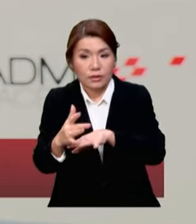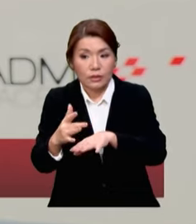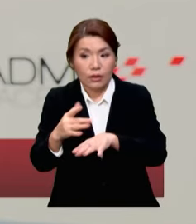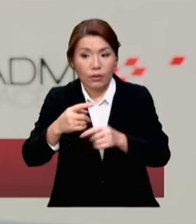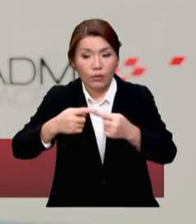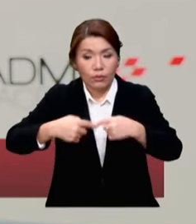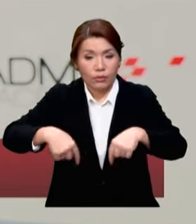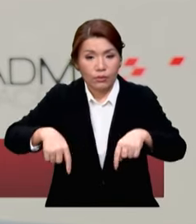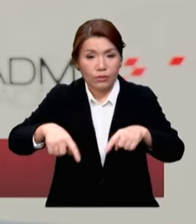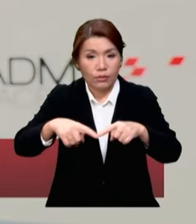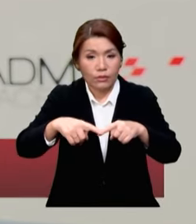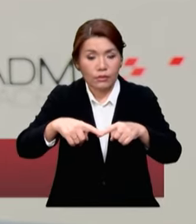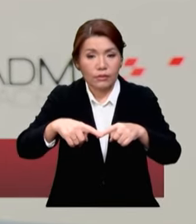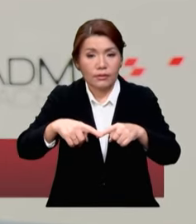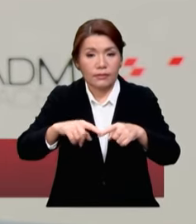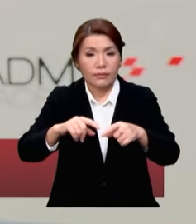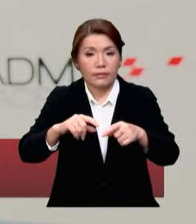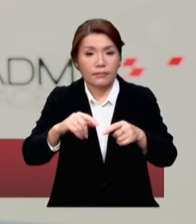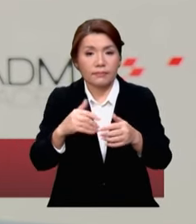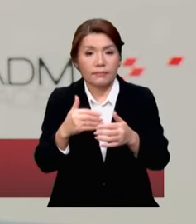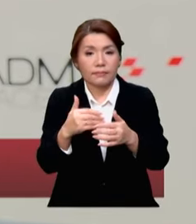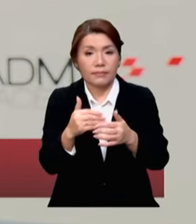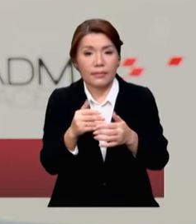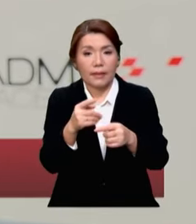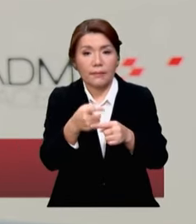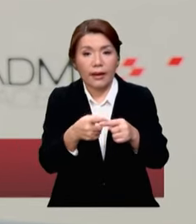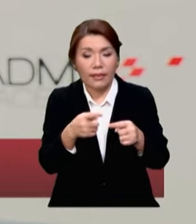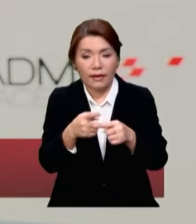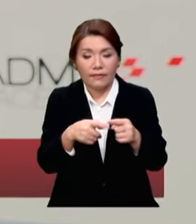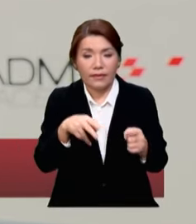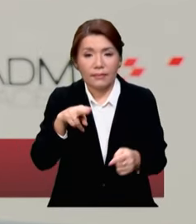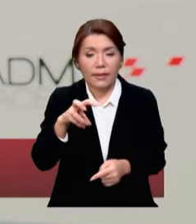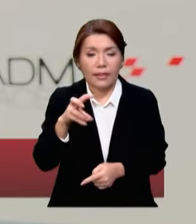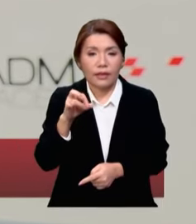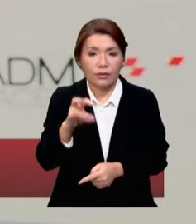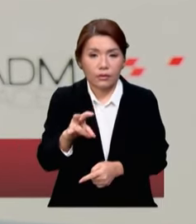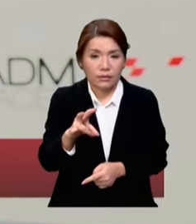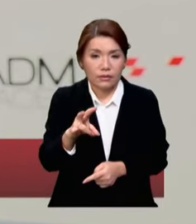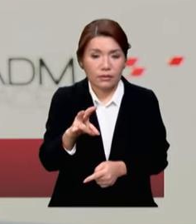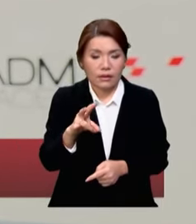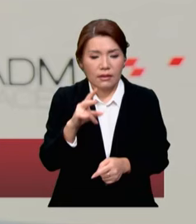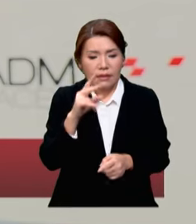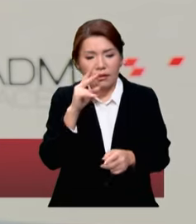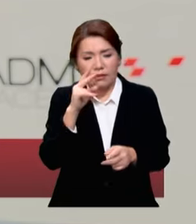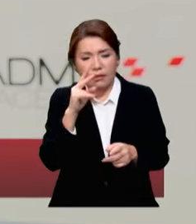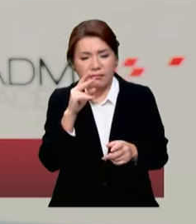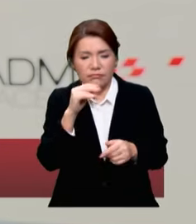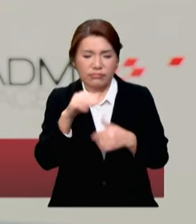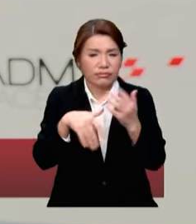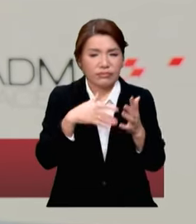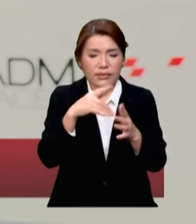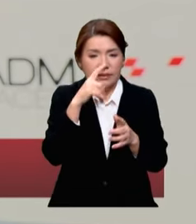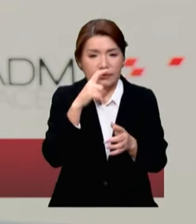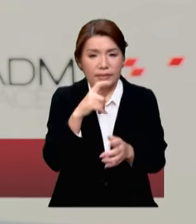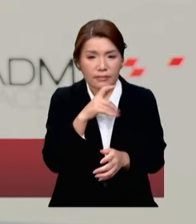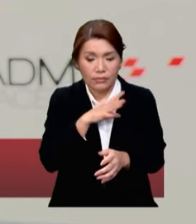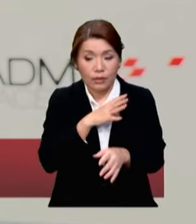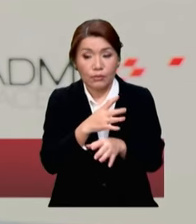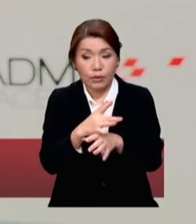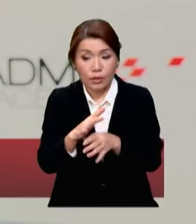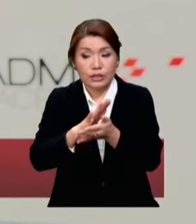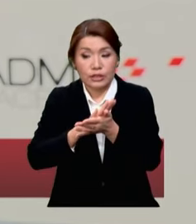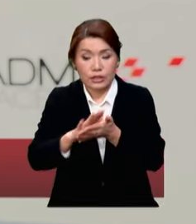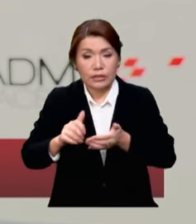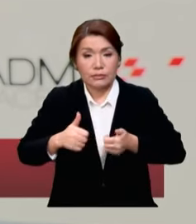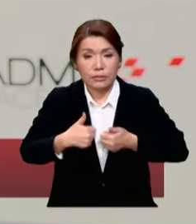круге перед половиной пилотона. И, в общем, неразбериха, но в итоге получилось все сделать чисто,